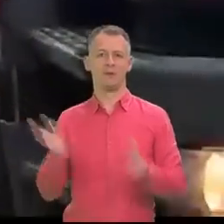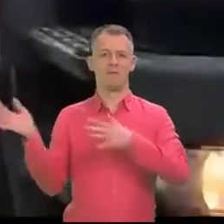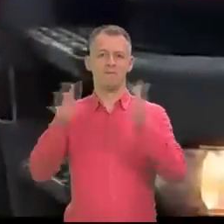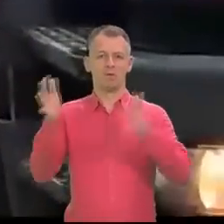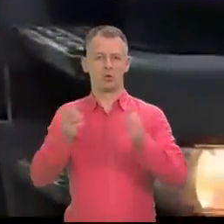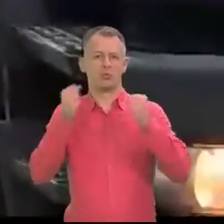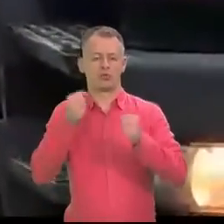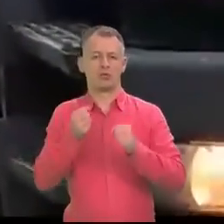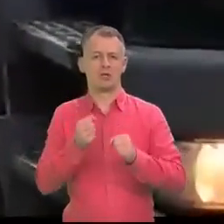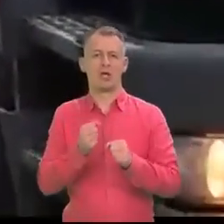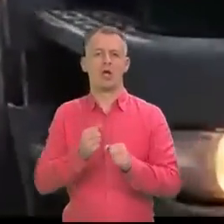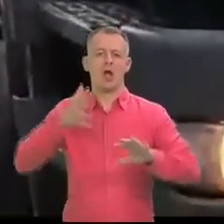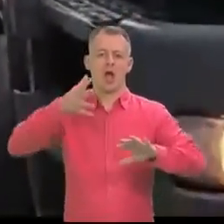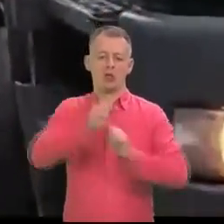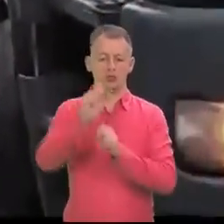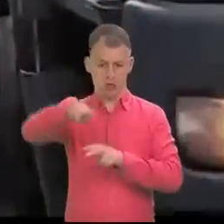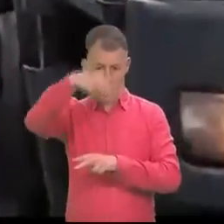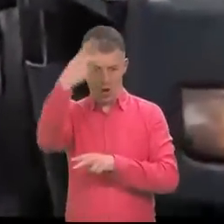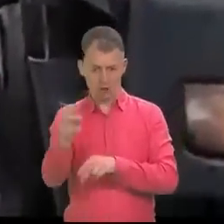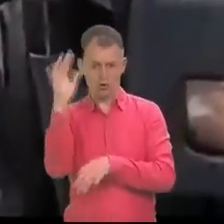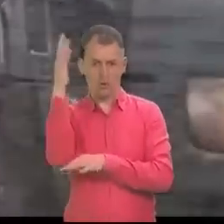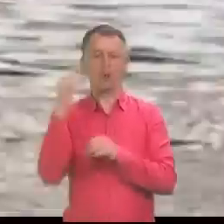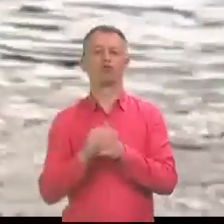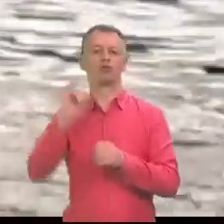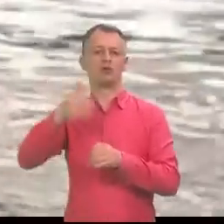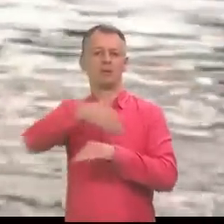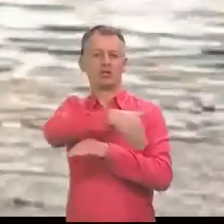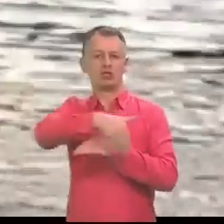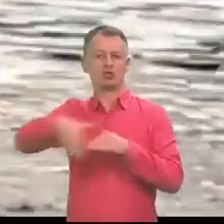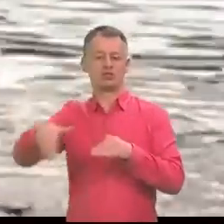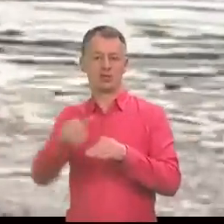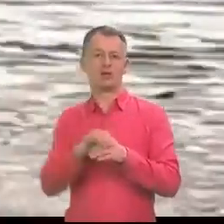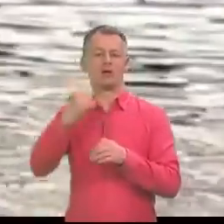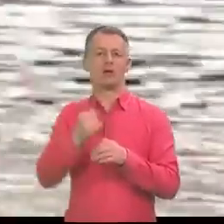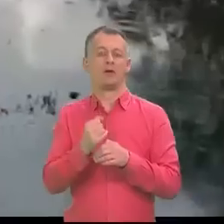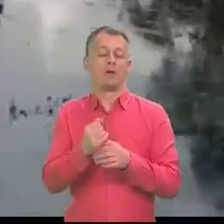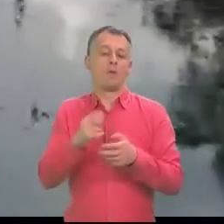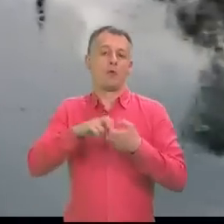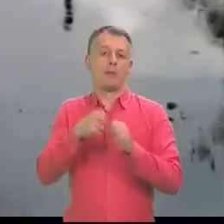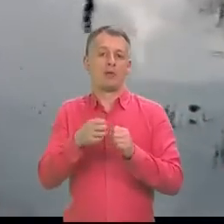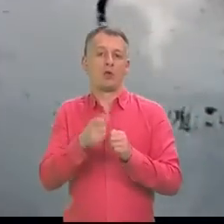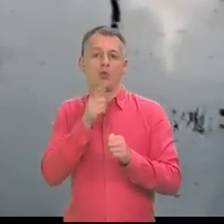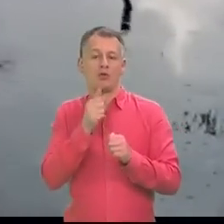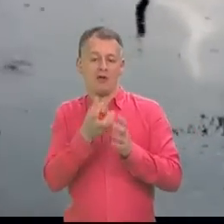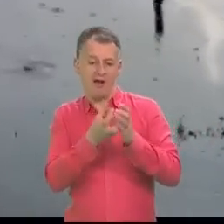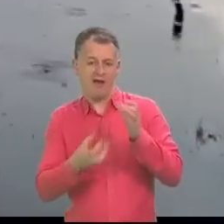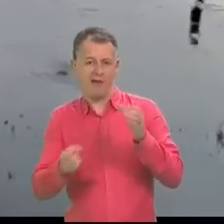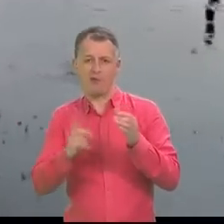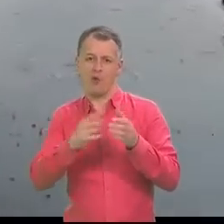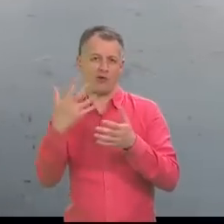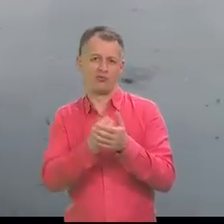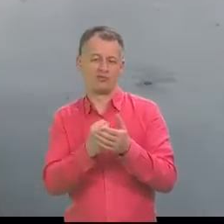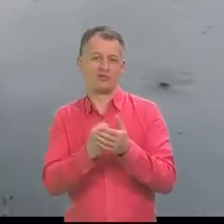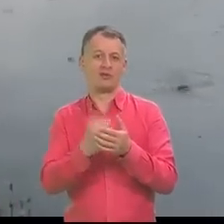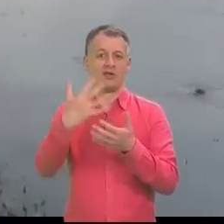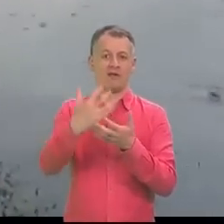Vântul puternic a doborât mai mulți copaci care au blocat șoselele, însă cele mai grave probleme au fost în zonele în care canalizarea nu a mai făcut față. Pompierii